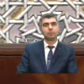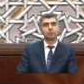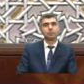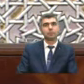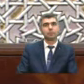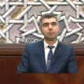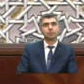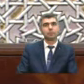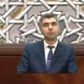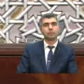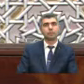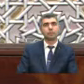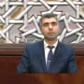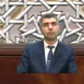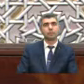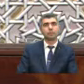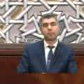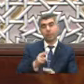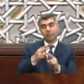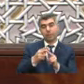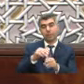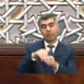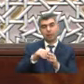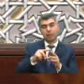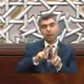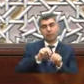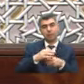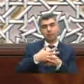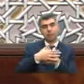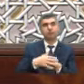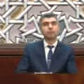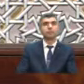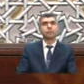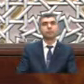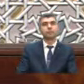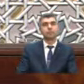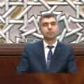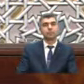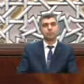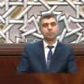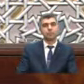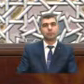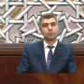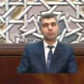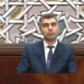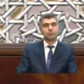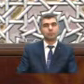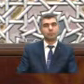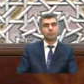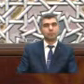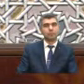شكرا سيد النائب. الكلمة باسم التجمع الدستوري للسيدة النائبة خديجة الزياني.